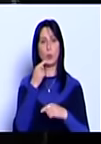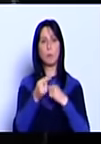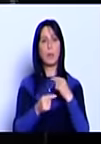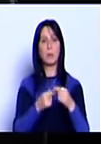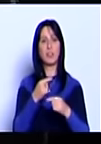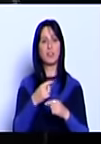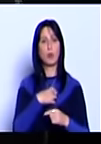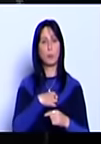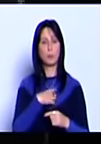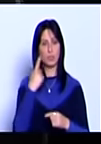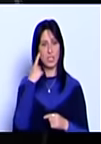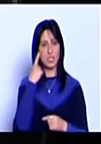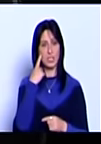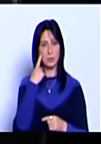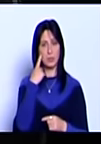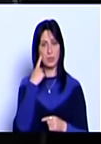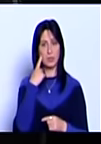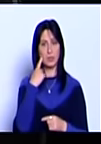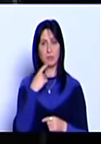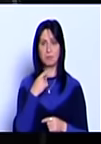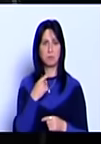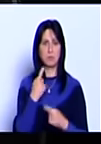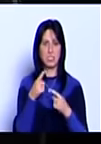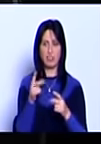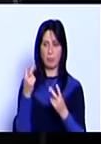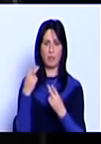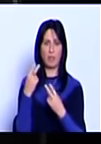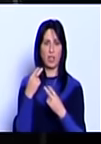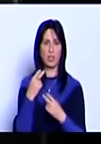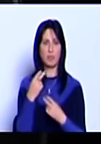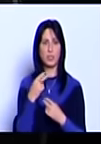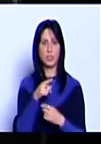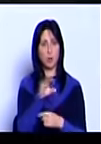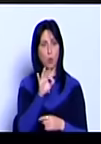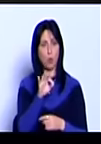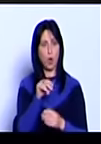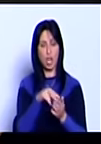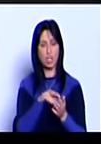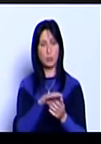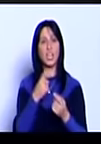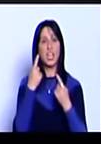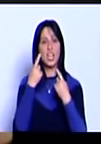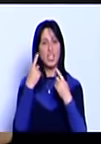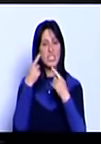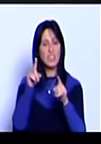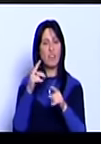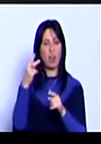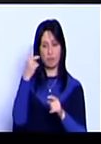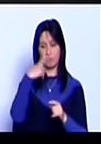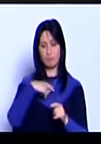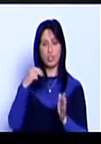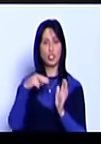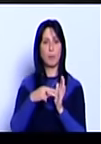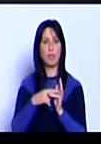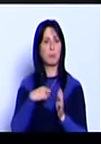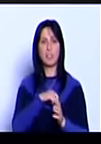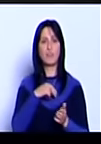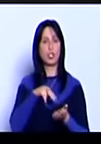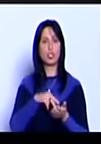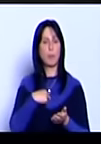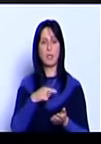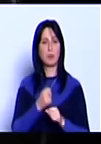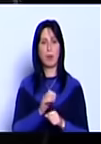მნიშვნელობა გესმით, ცხადია? ჩვენ არ წარმოაჩენთ სხვები გვხედავენ ას. თქვენ არის ზიარებთ ამ შეფასებას? სხვები გვხედავენ ას, ეს არის მთავარი.